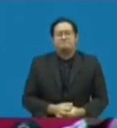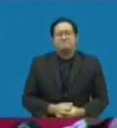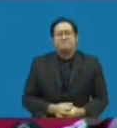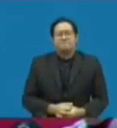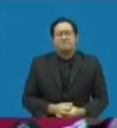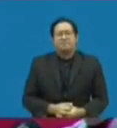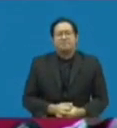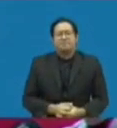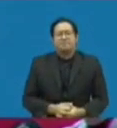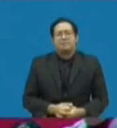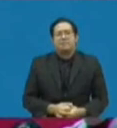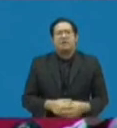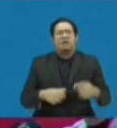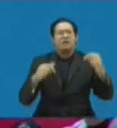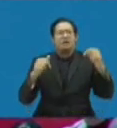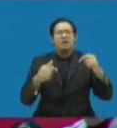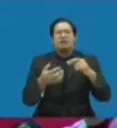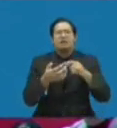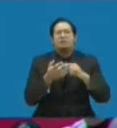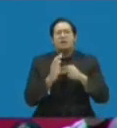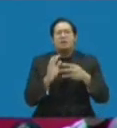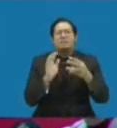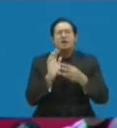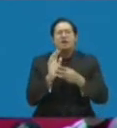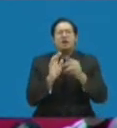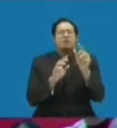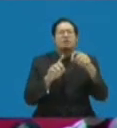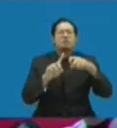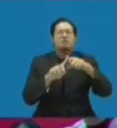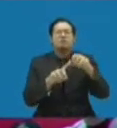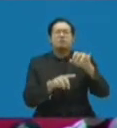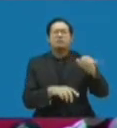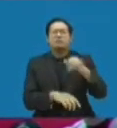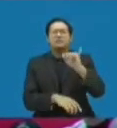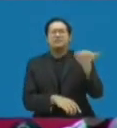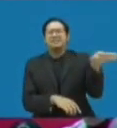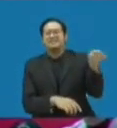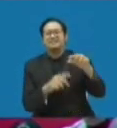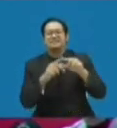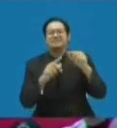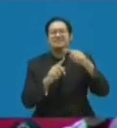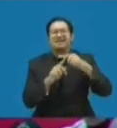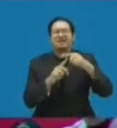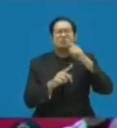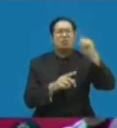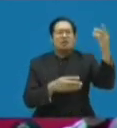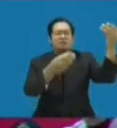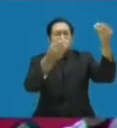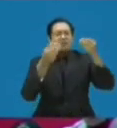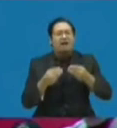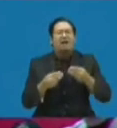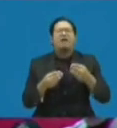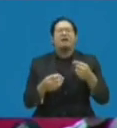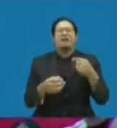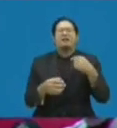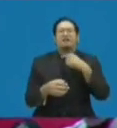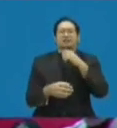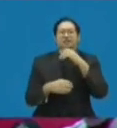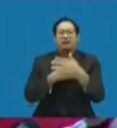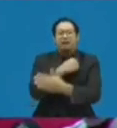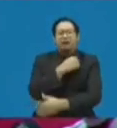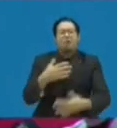Hai ini adalah suatu mukjizat dari Tuhan Hai negara sudah memberikan apresiasi yang luar biasa Untuk prestasi-prestasi